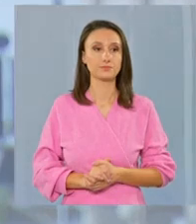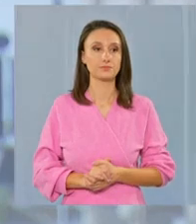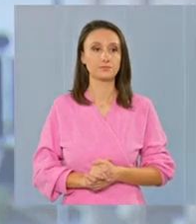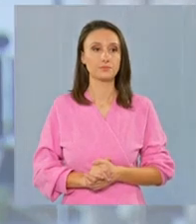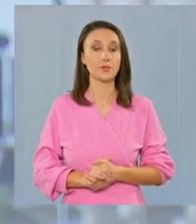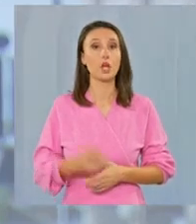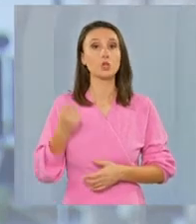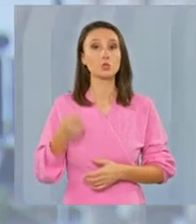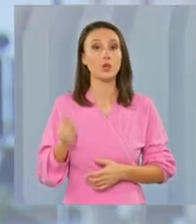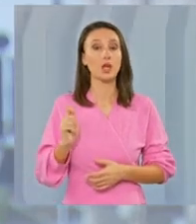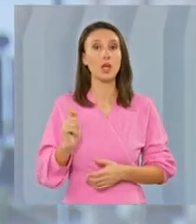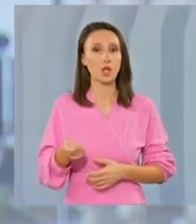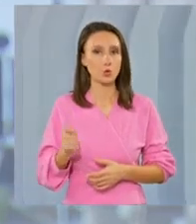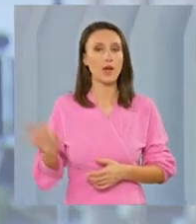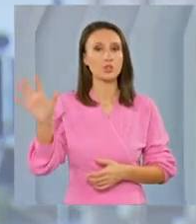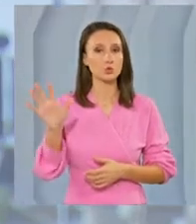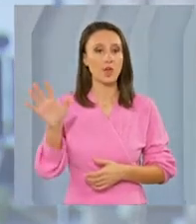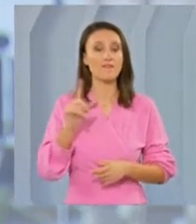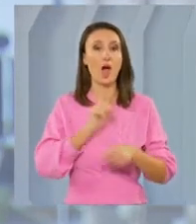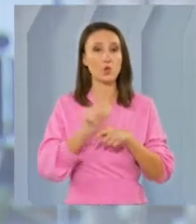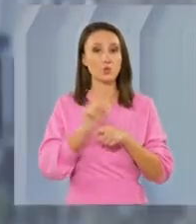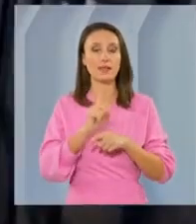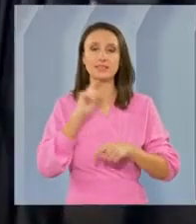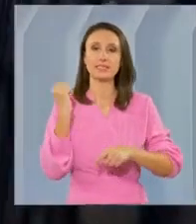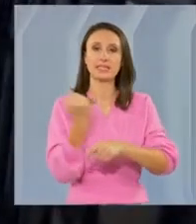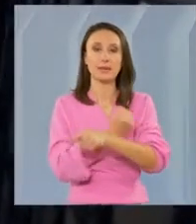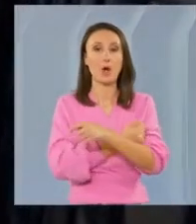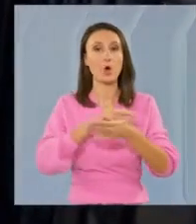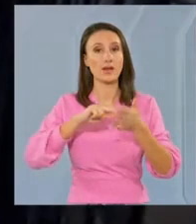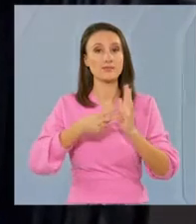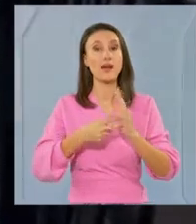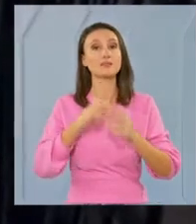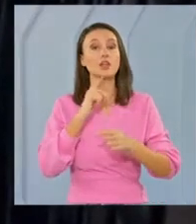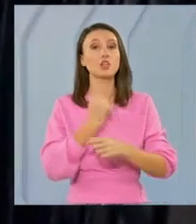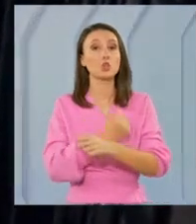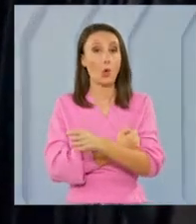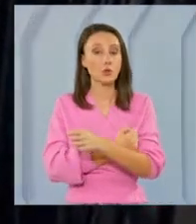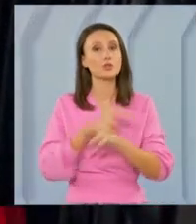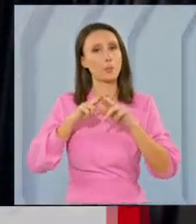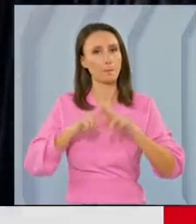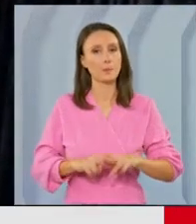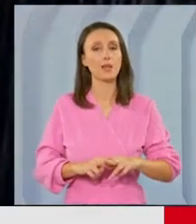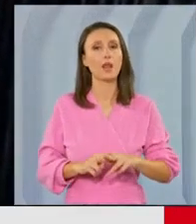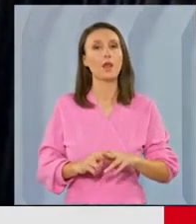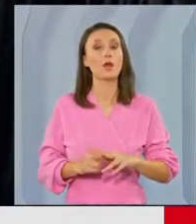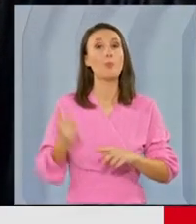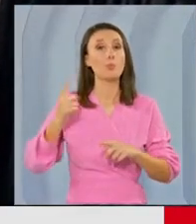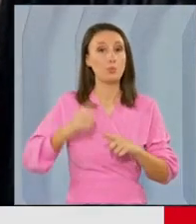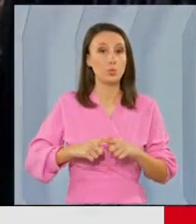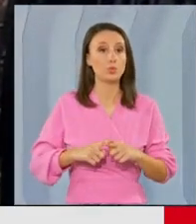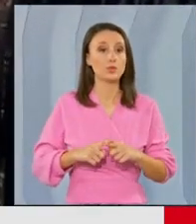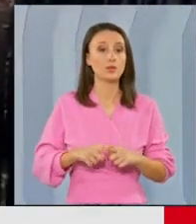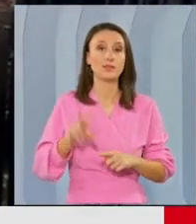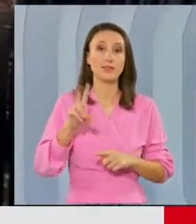judecătoarea din Suceava acuzată de crimă organizată pe axat drogurilor și de scurgere de informații rămâne încă 30 de zile în spatele gratiilor